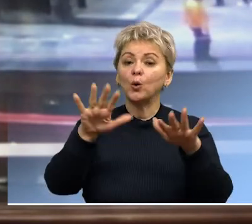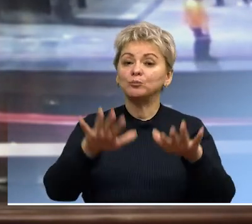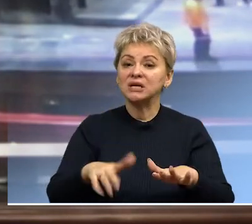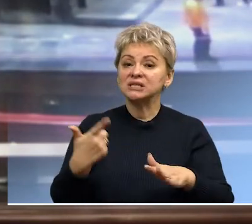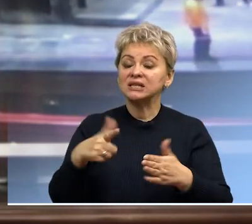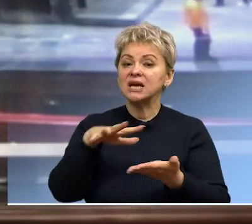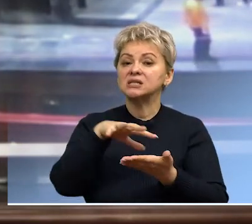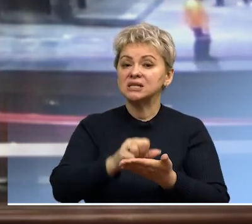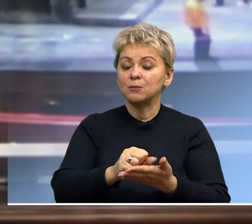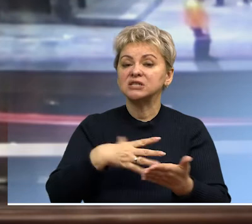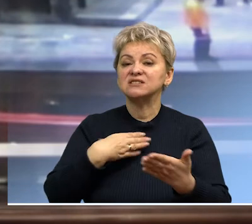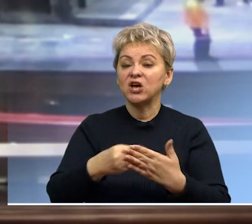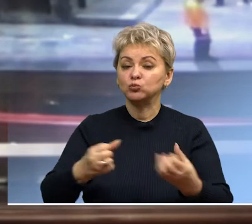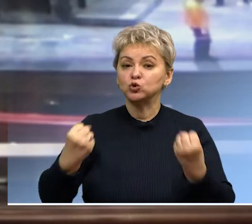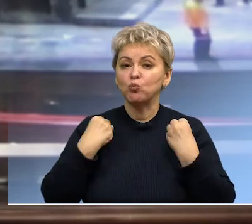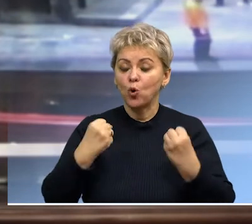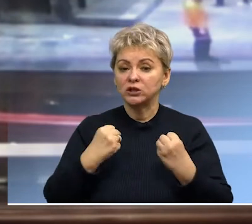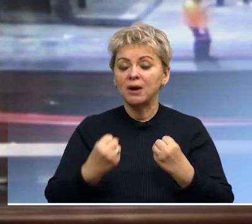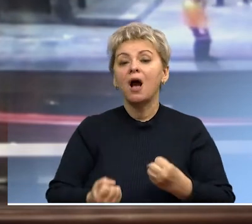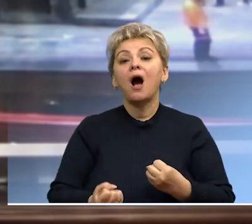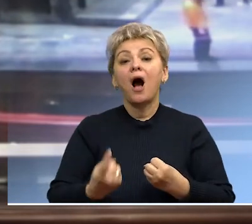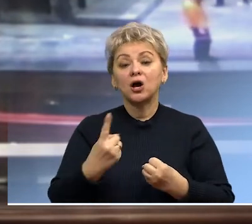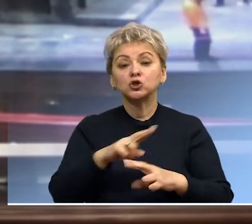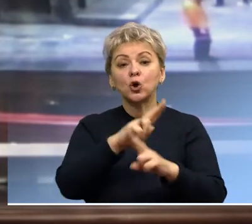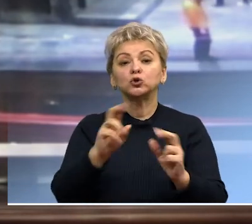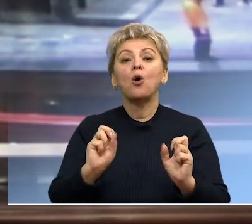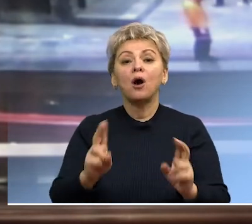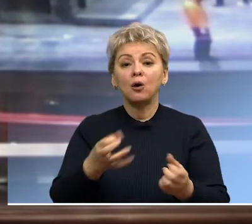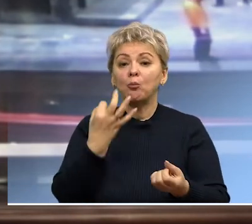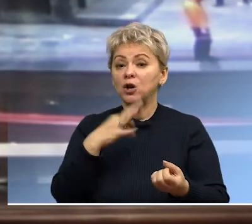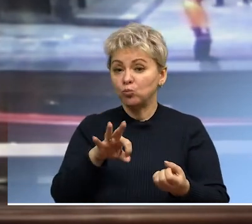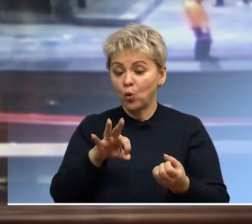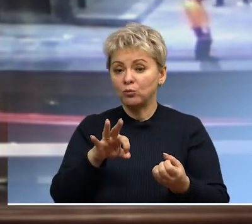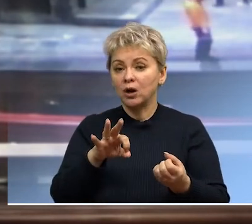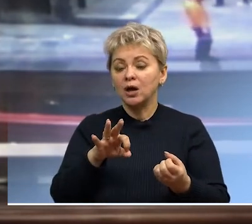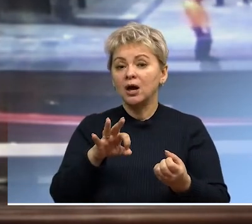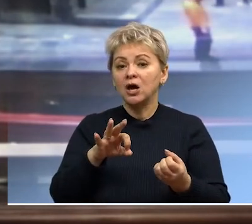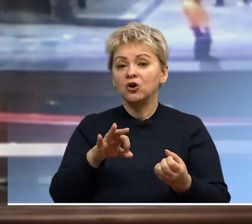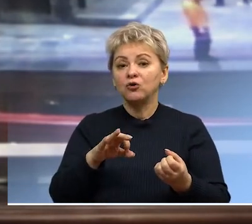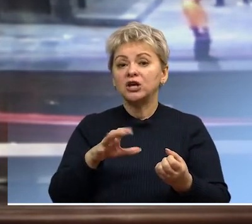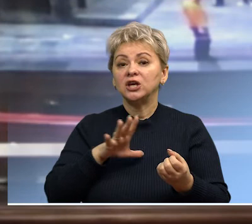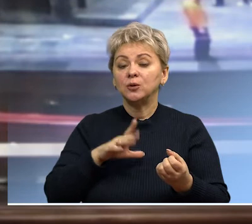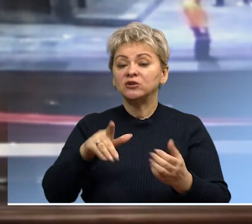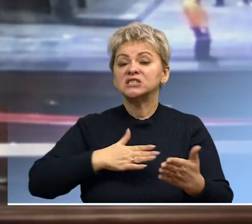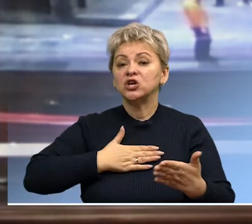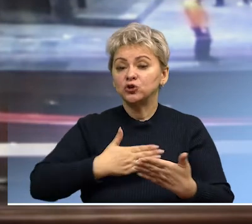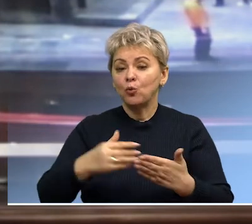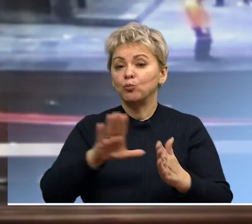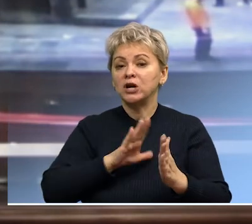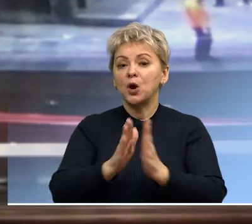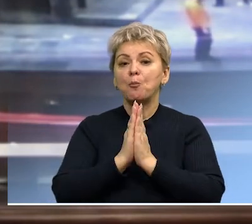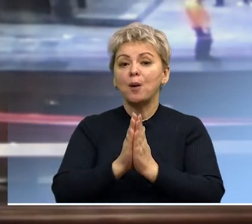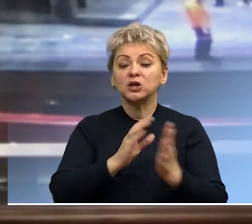места, где занимаются своим спортом? Ну, оказывается, кто как. И мы вышли с